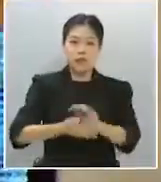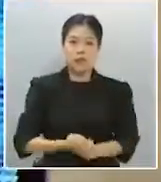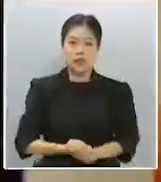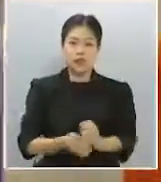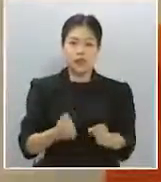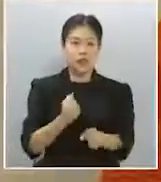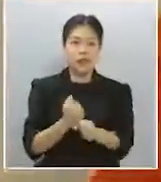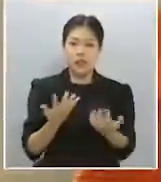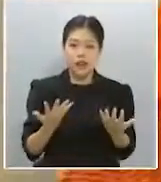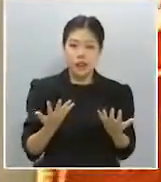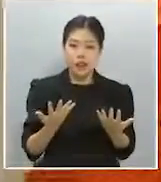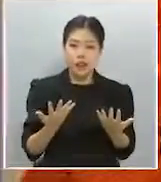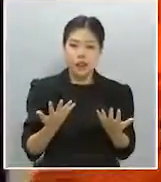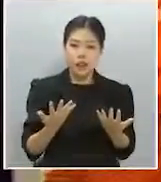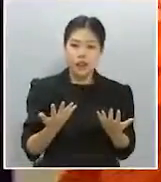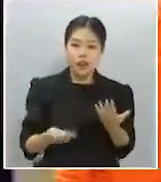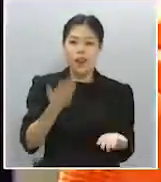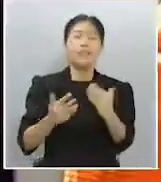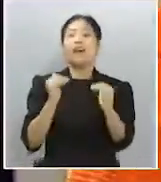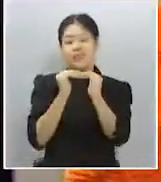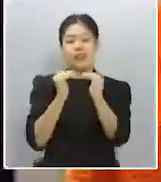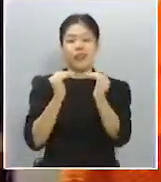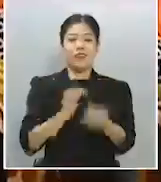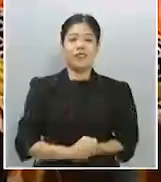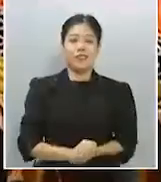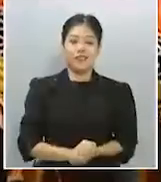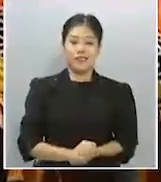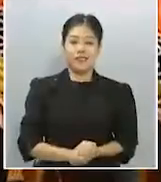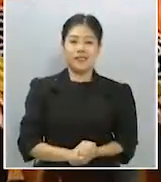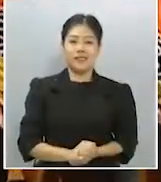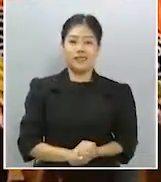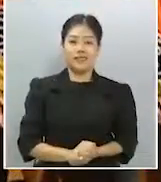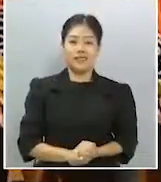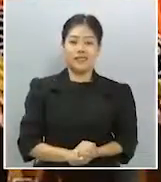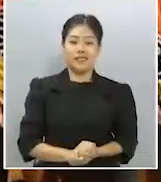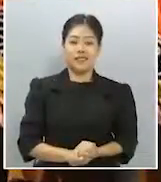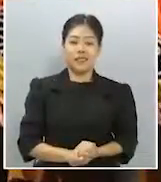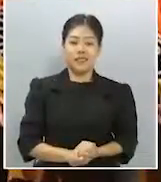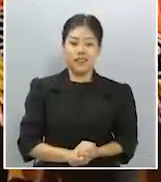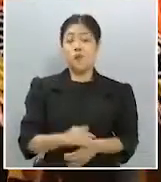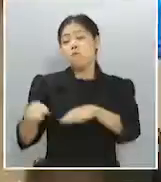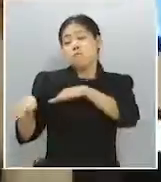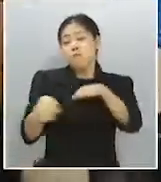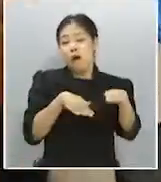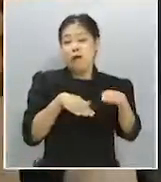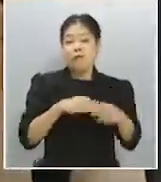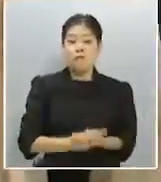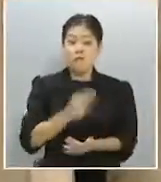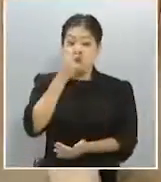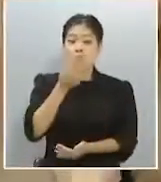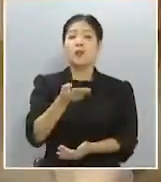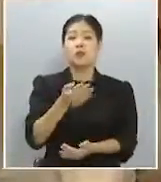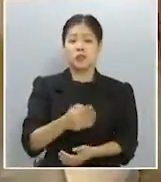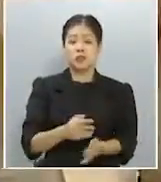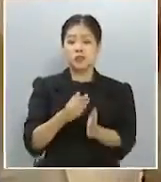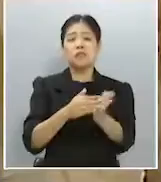พูดคืออ ยู่ทีมไหนก็มีค่าเท่ากันครับ เราบอกครับเราพร้อมกับเขาเยอะฮะดูสิฮะเสียน้ำเ